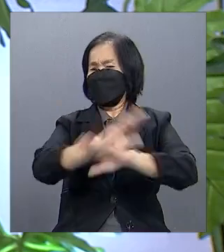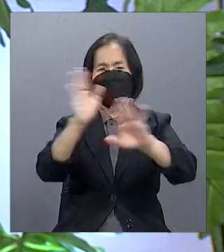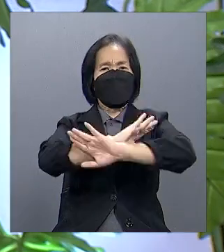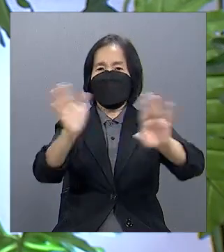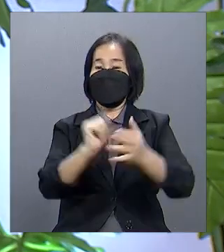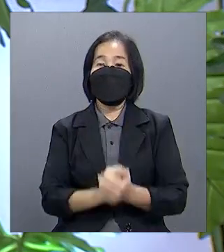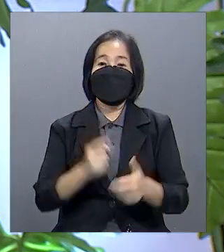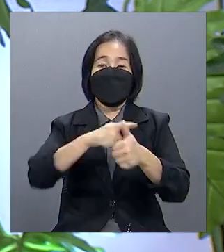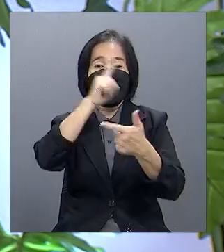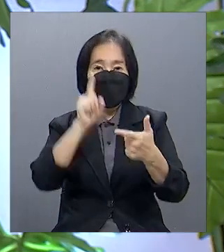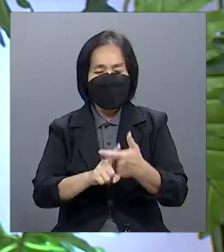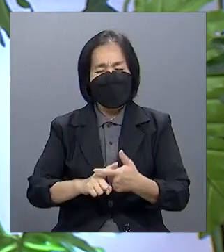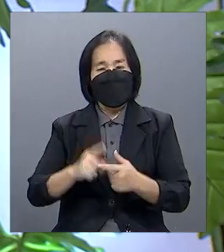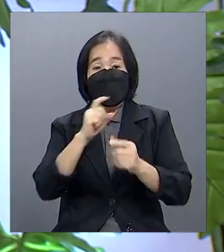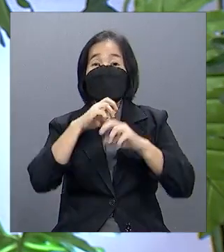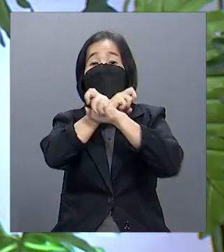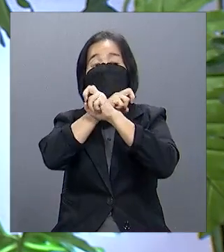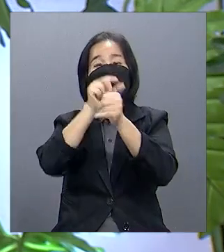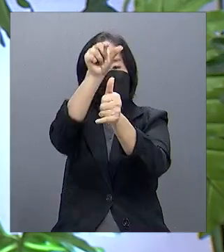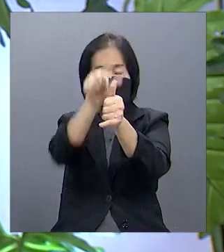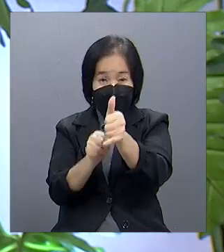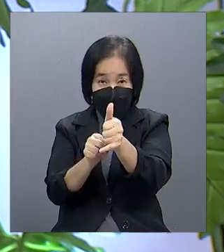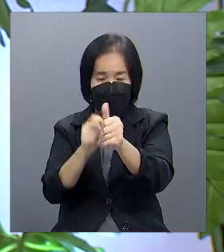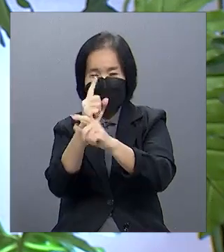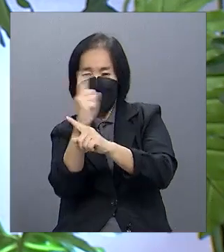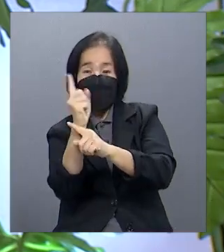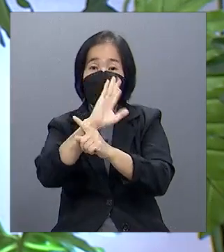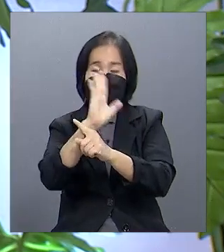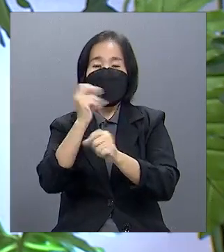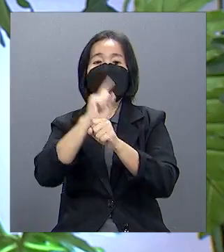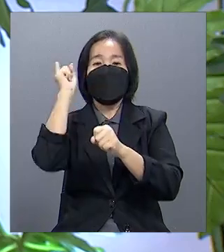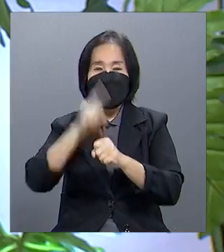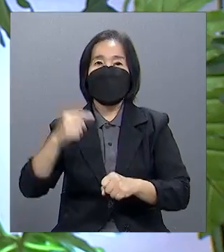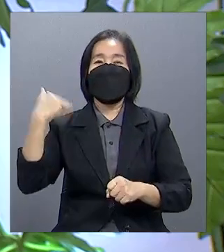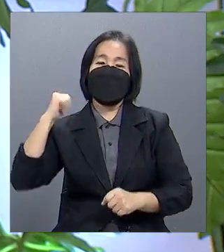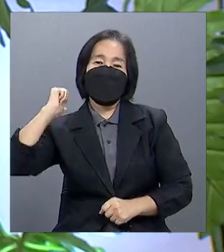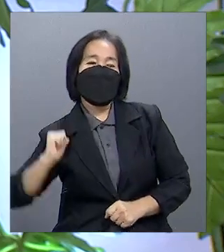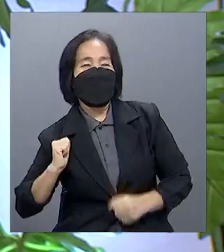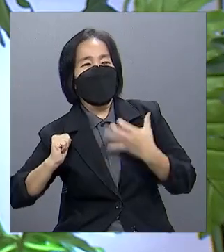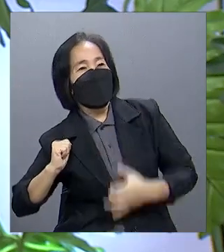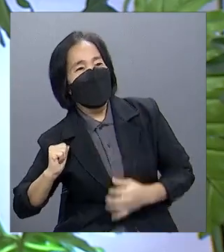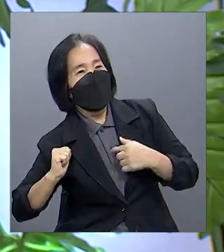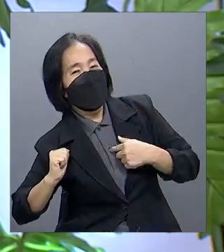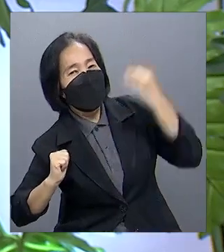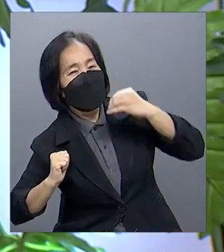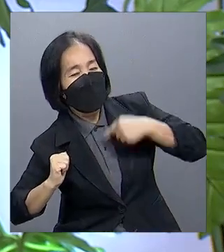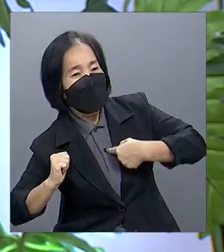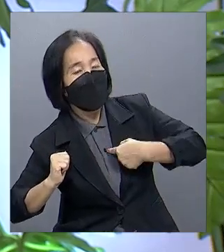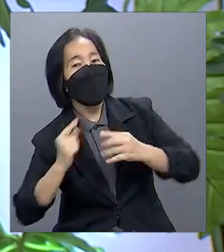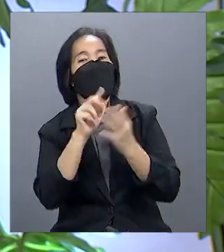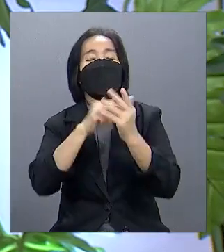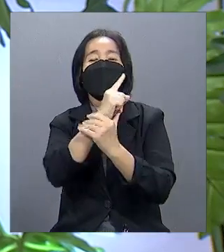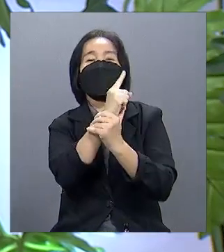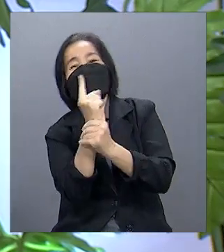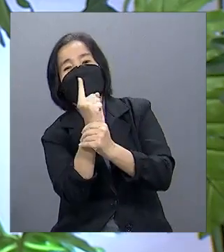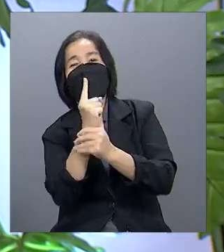เลี่ยงไม่ให้กระดูกสันหลังคดก็มีอีกวิธีนึงก็คือเรื่องของการสวมสะพายเป้ต่างๆนะครับไม่ควรสวมหรือว่าสะพายข้างเดียวเพราะว่าถ้